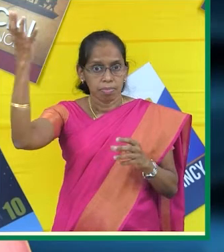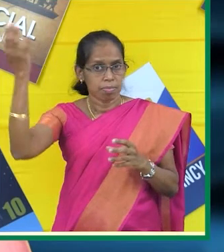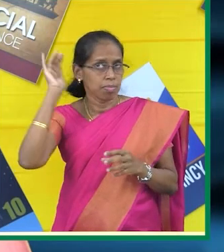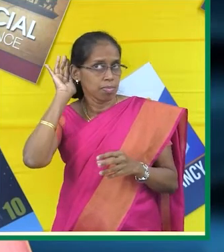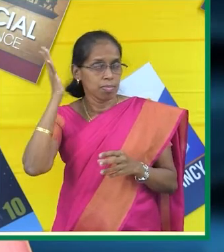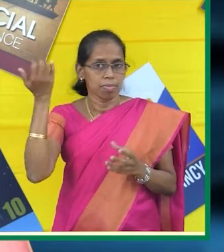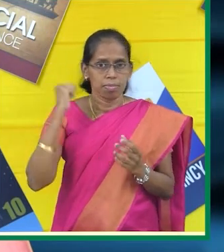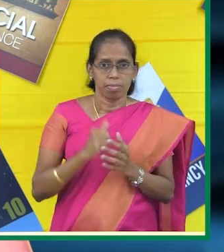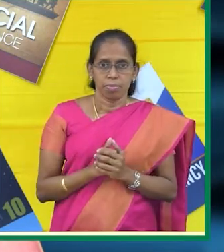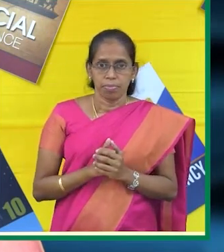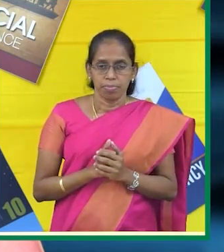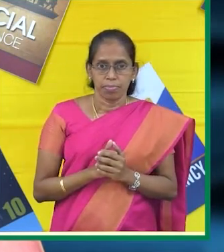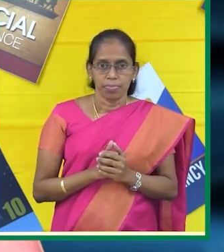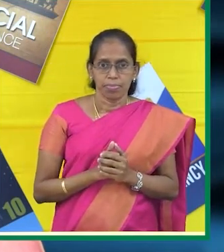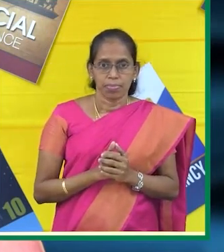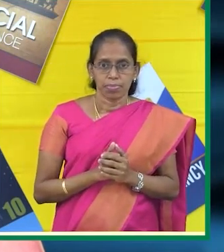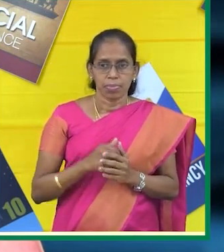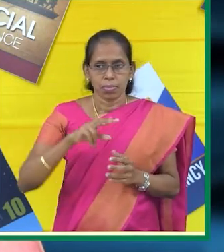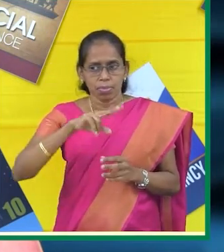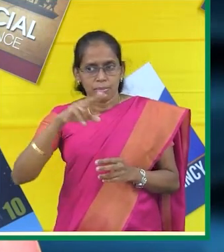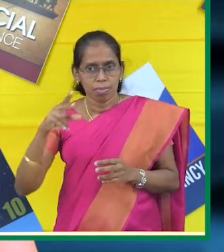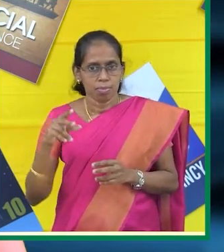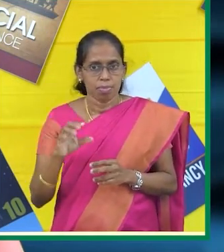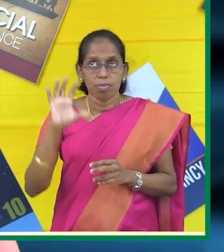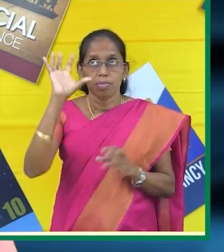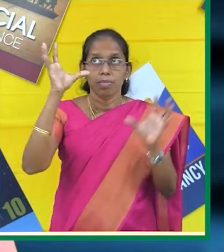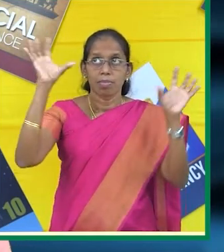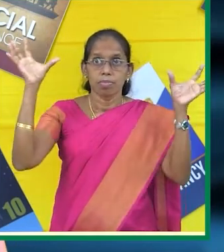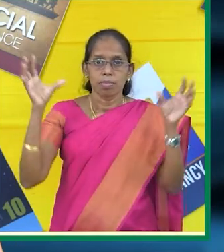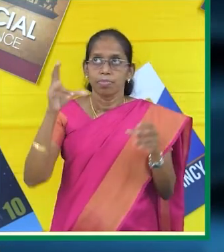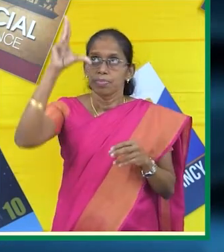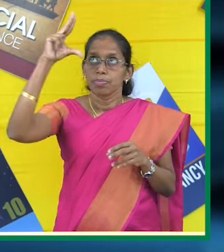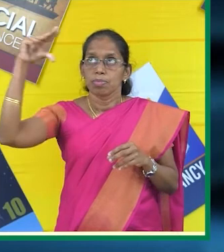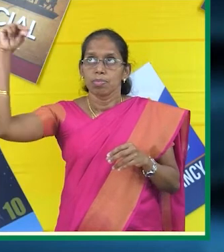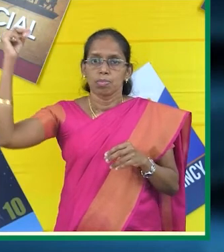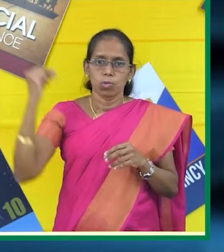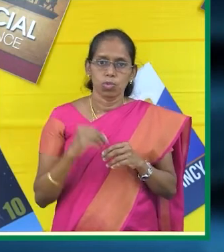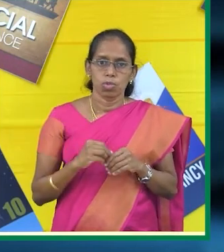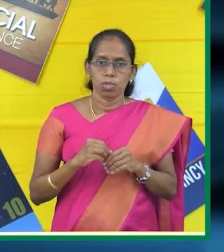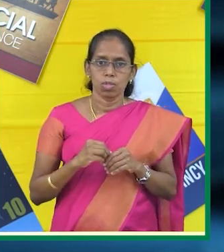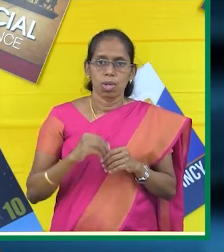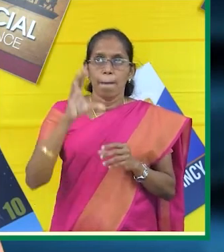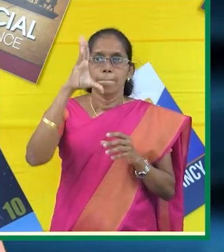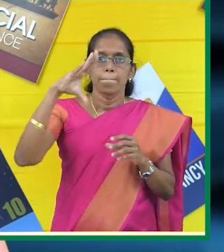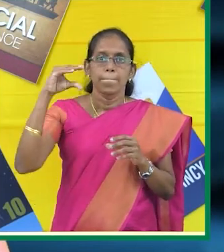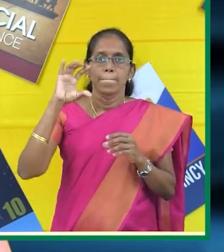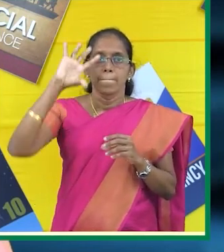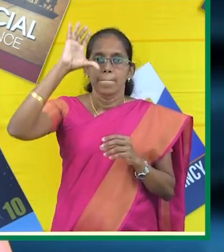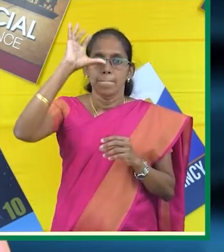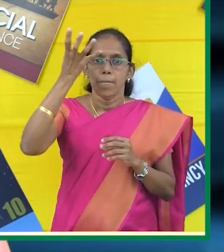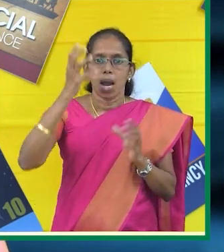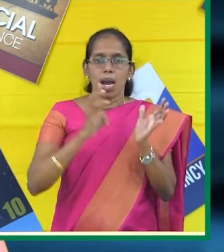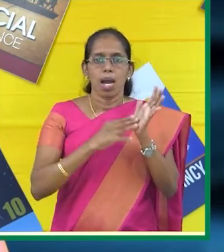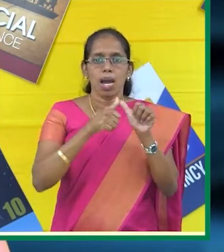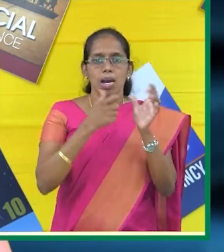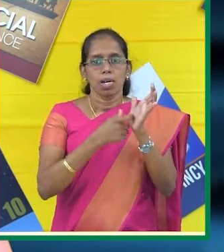வரப்பெறுகிறது. அதையெல்லாம் அல்லது மற்ற கிரகங்களிலுக்கும், அதை மூனுக்கும் மார்ஸுக்கும் செய்திகள் அங்கிருந்து